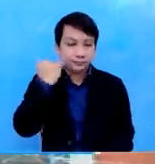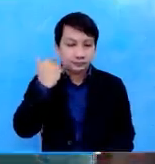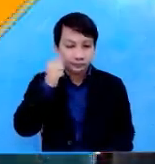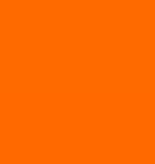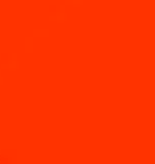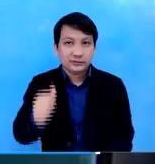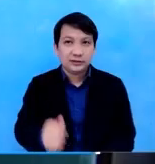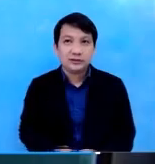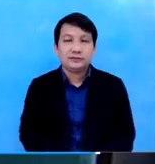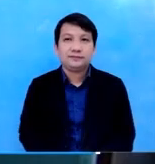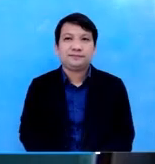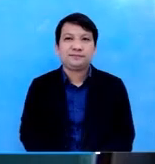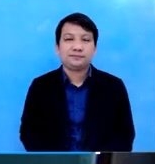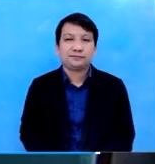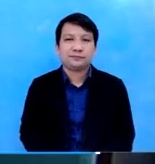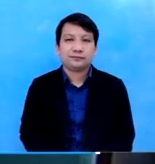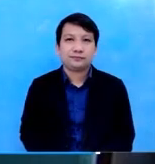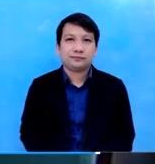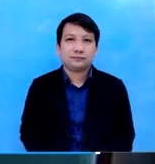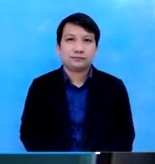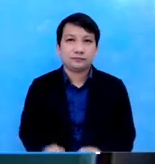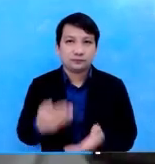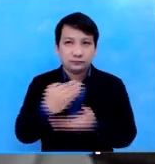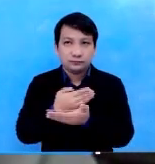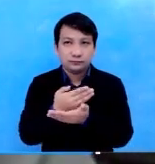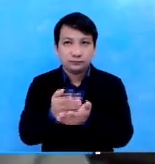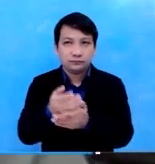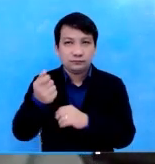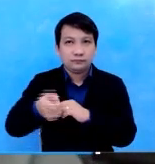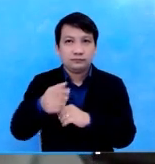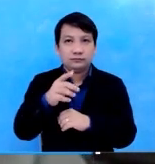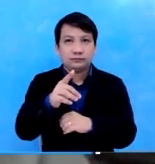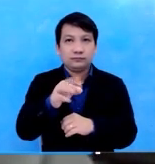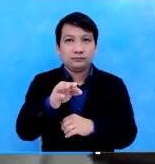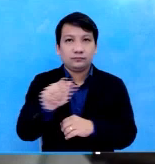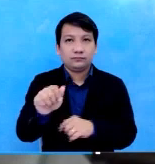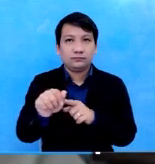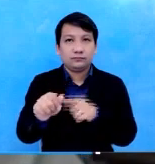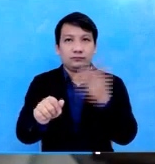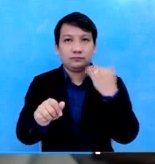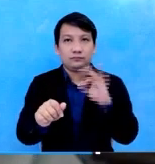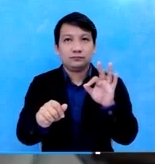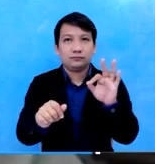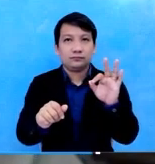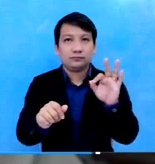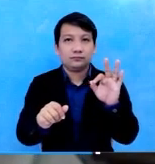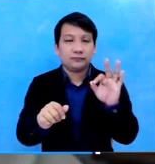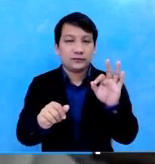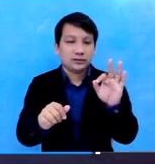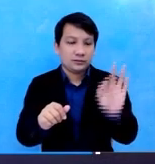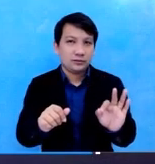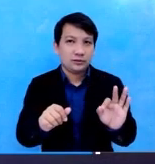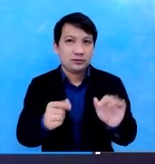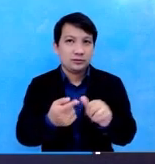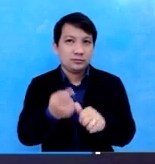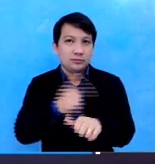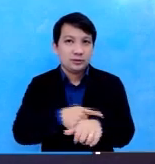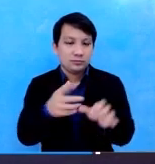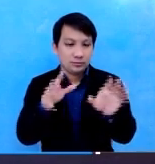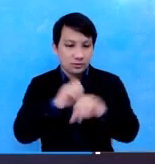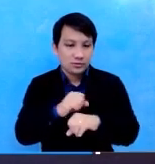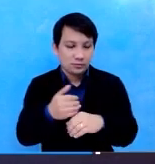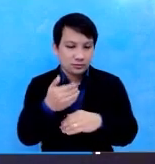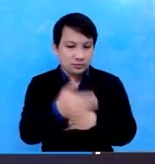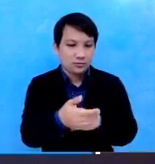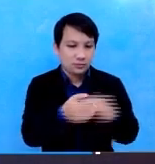Avancenia. Nakadalo pa sa budget hearing ng DFA si Senator Robin Padilla nitong Biyernes, pero isang araw lang matapos niyan, sumailalim siya